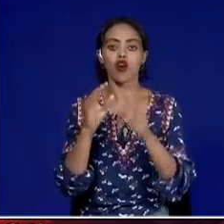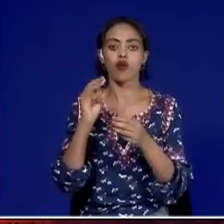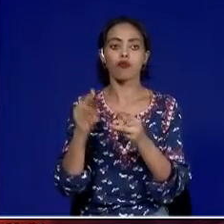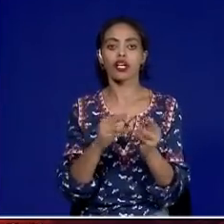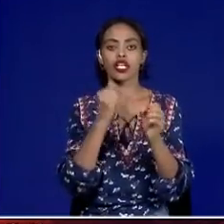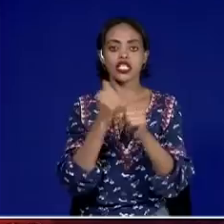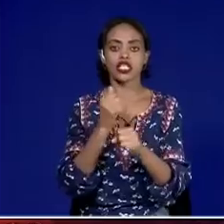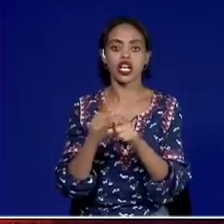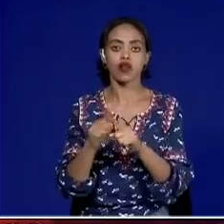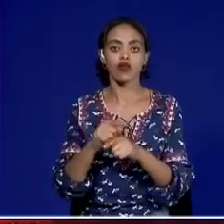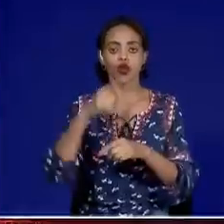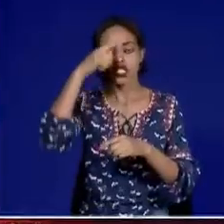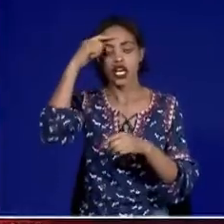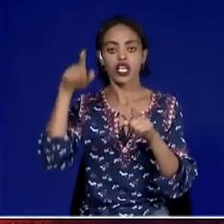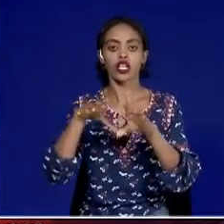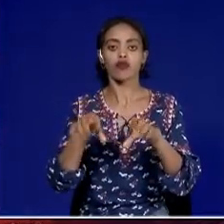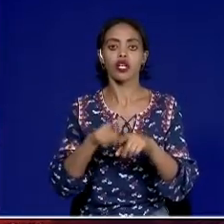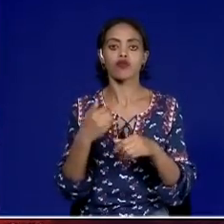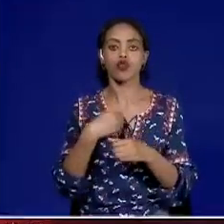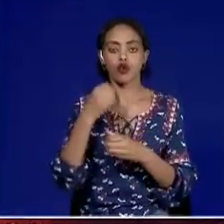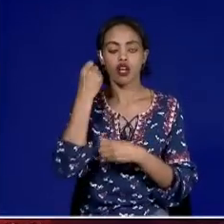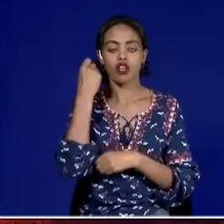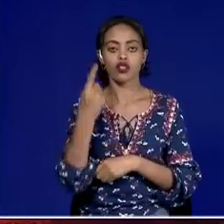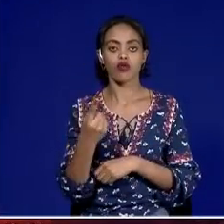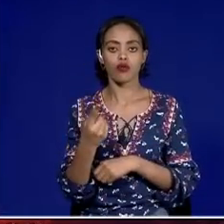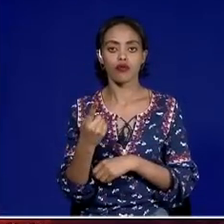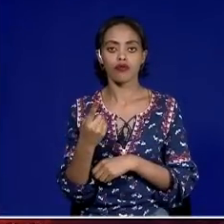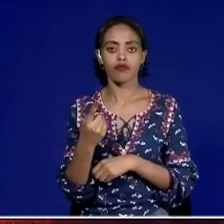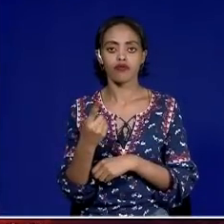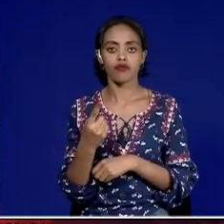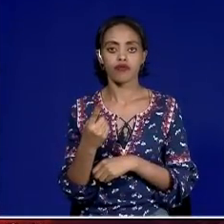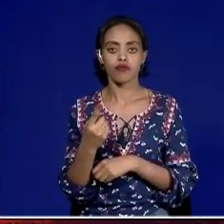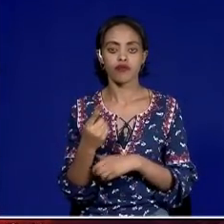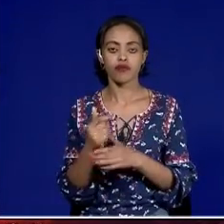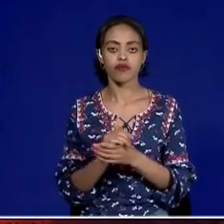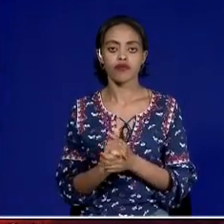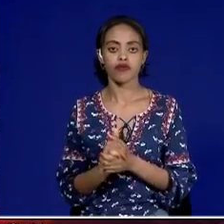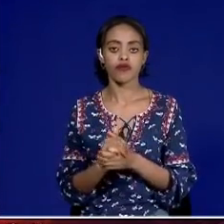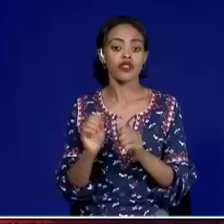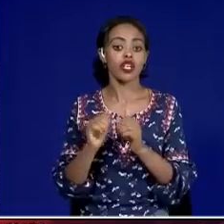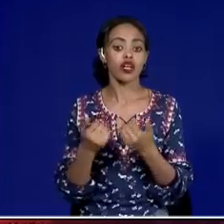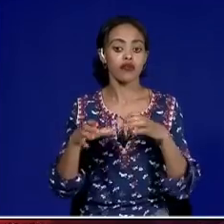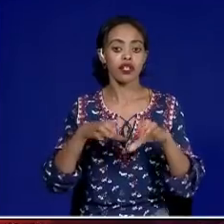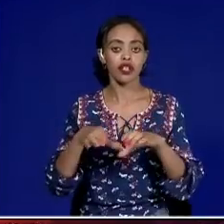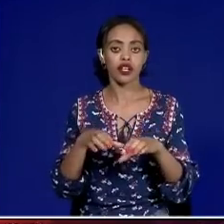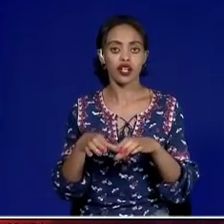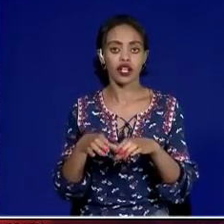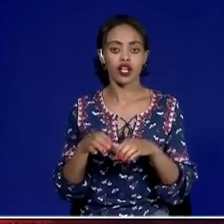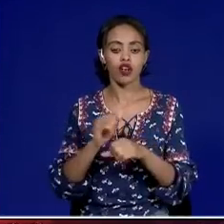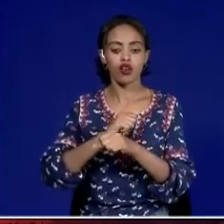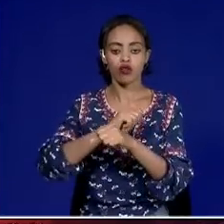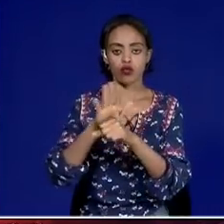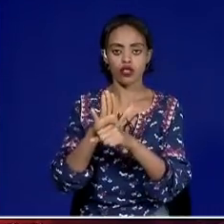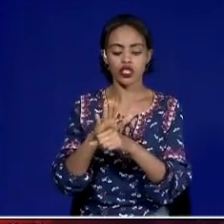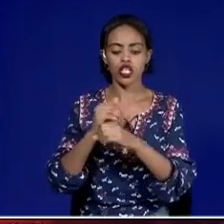ንምስራሕ ፃዕሪ ይግበር ከም ዘሎ እውን ኣገንዚቦም። ባህላዊ መድሓኒታት ሃመይ ጌርና ኮቪድ